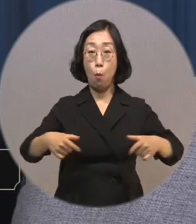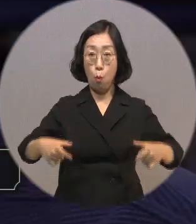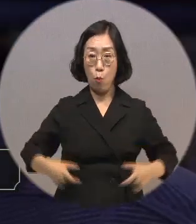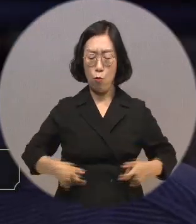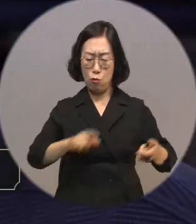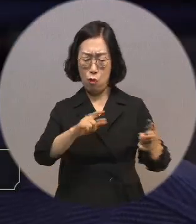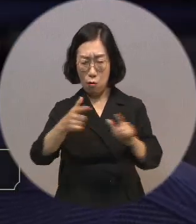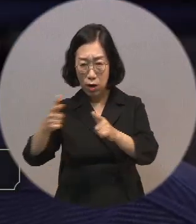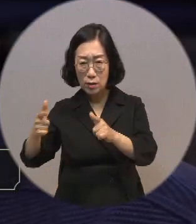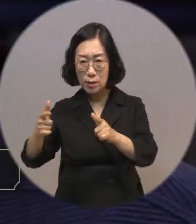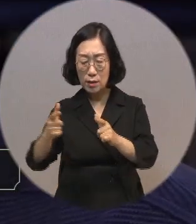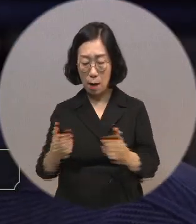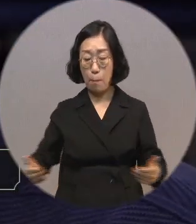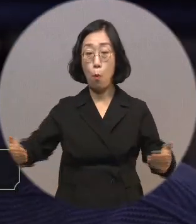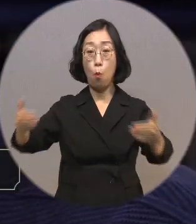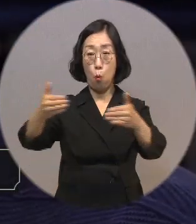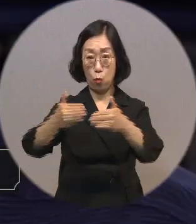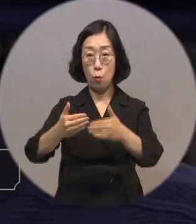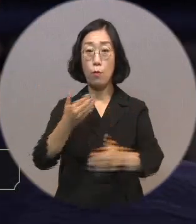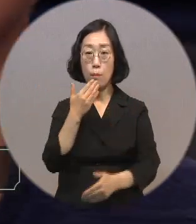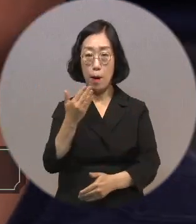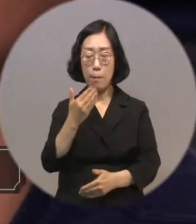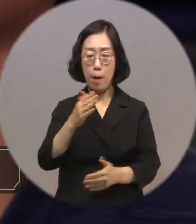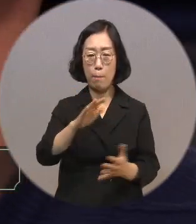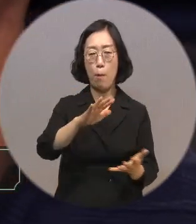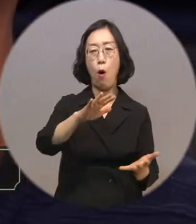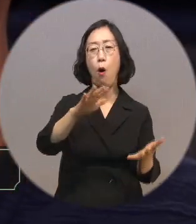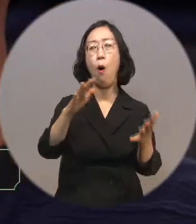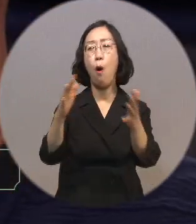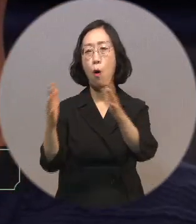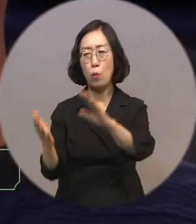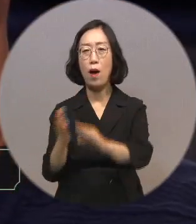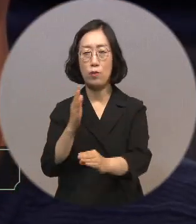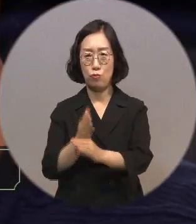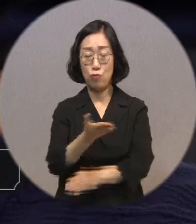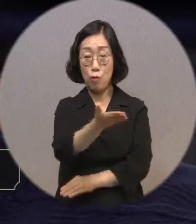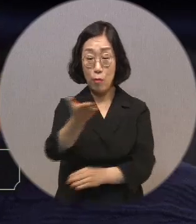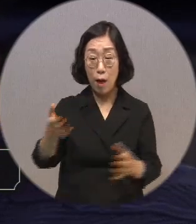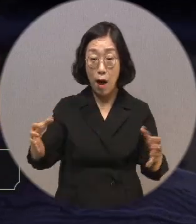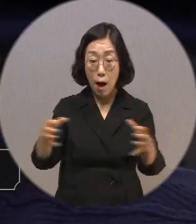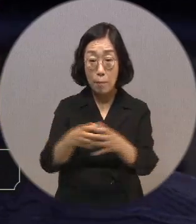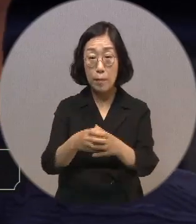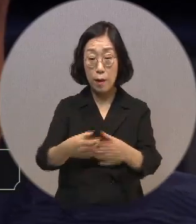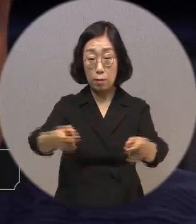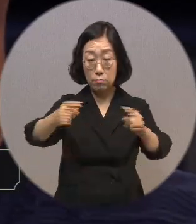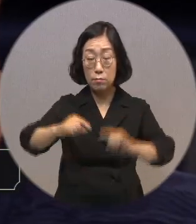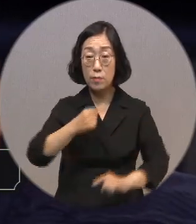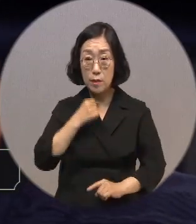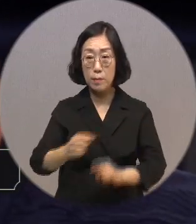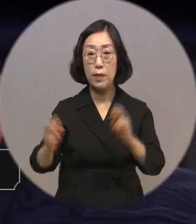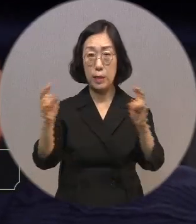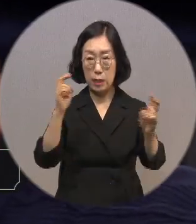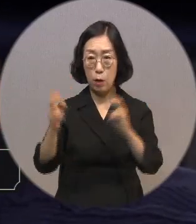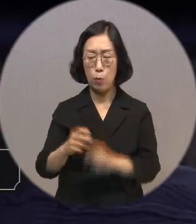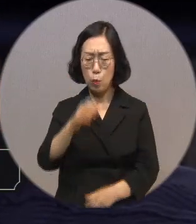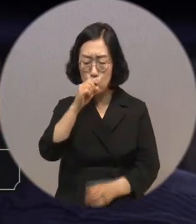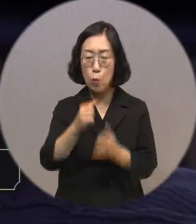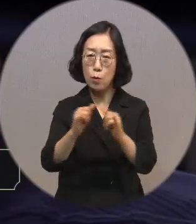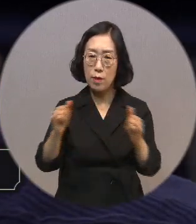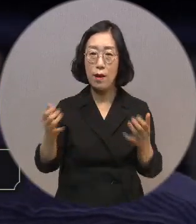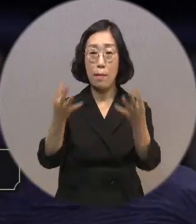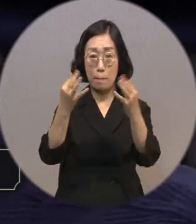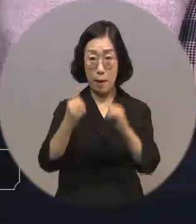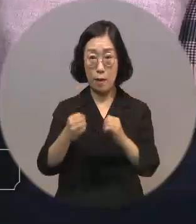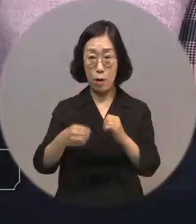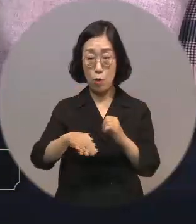있고 또 여러분들을 향해서 함께 하고자 하는 기업들과 또 한국에 좋은 분들이 너무 많으세요. 그래서 저희